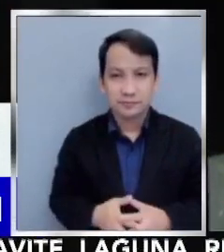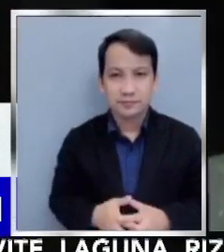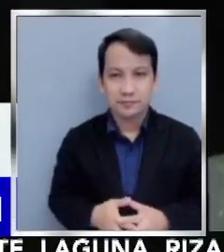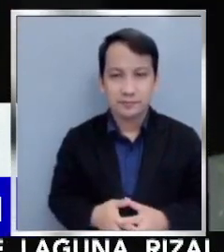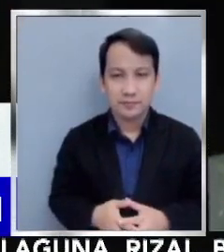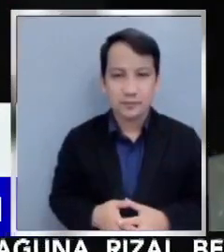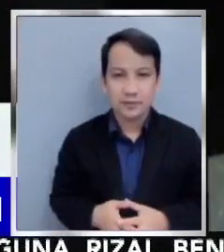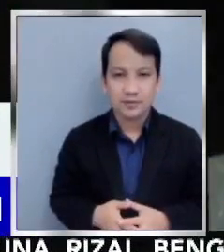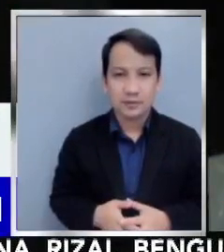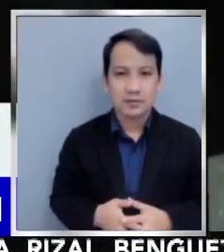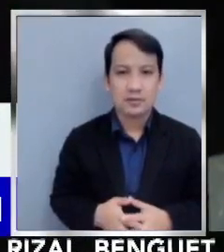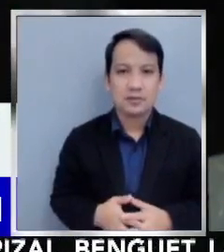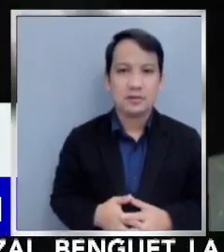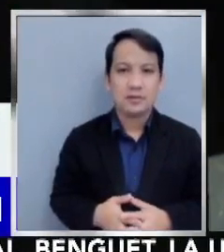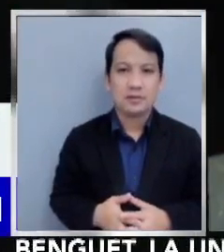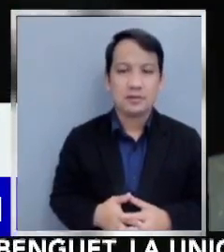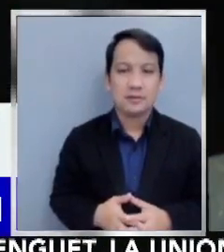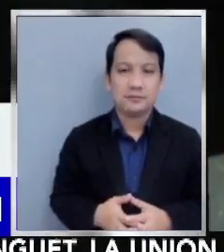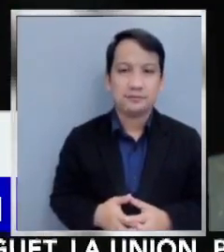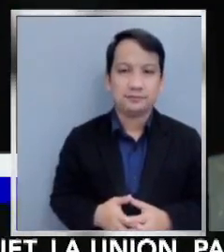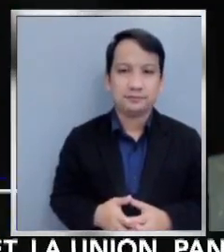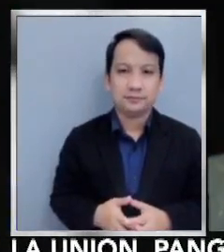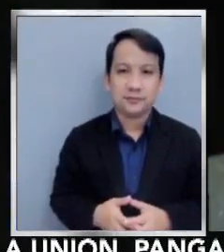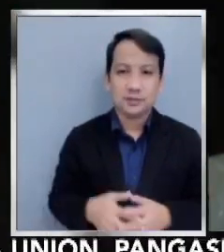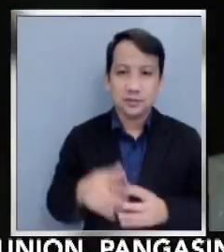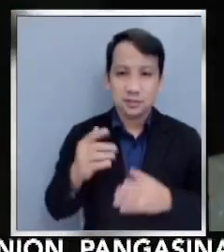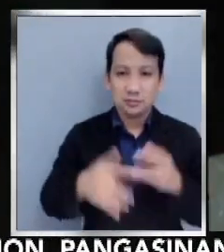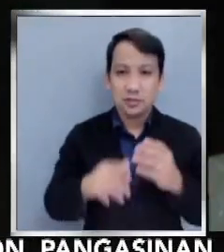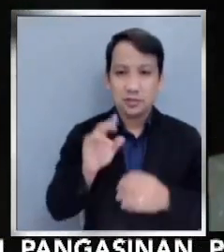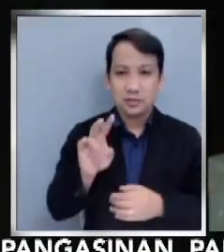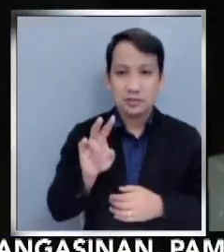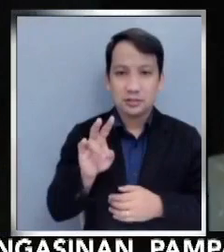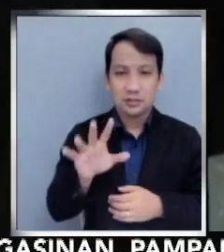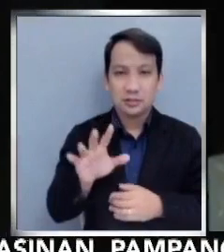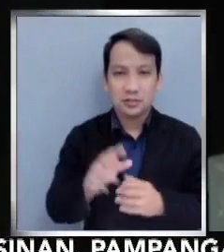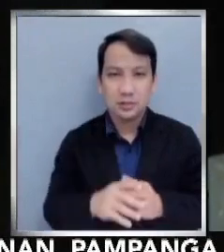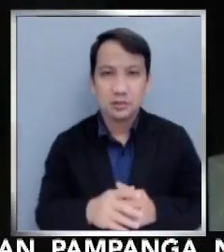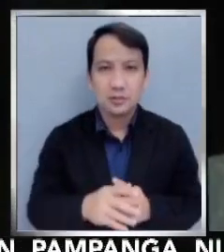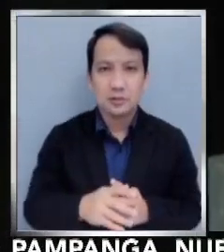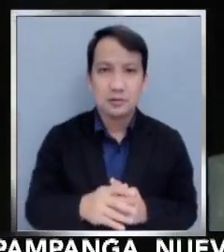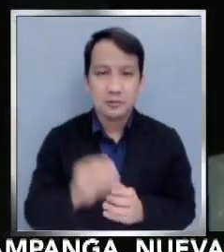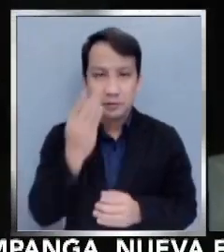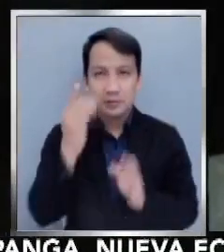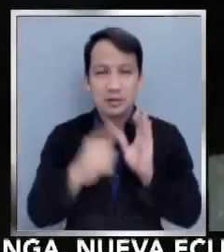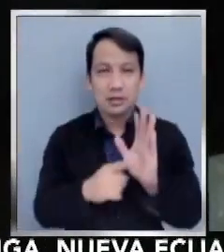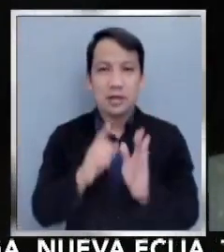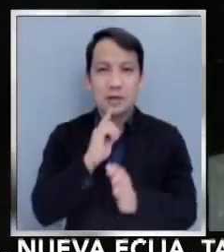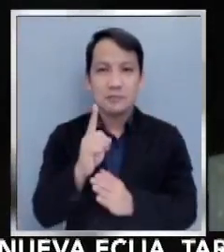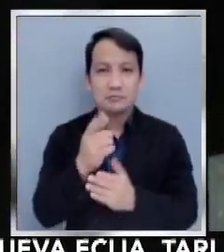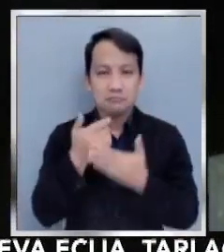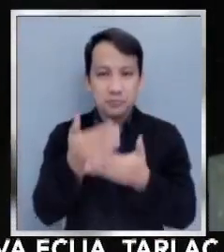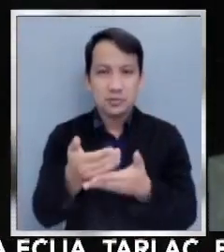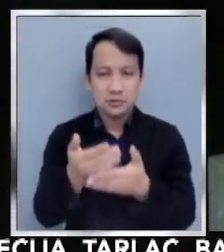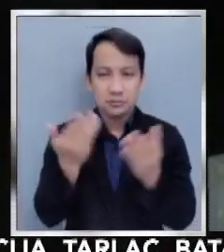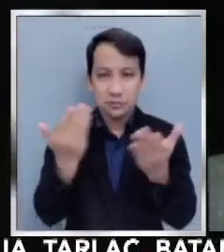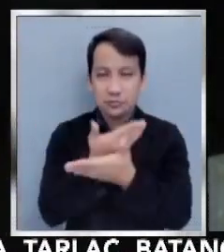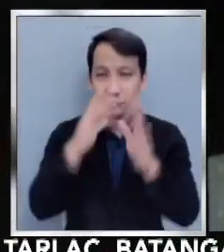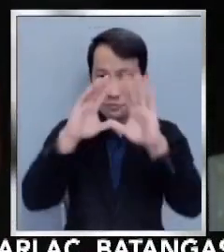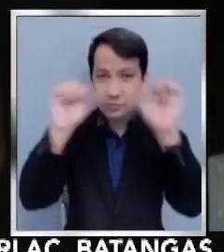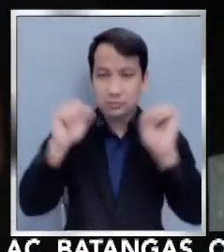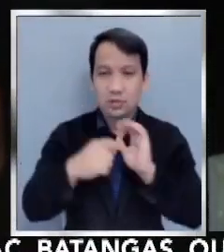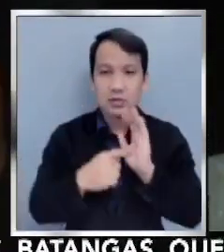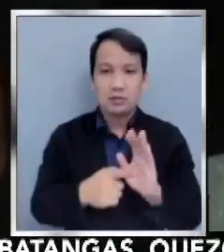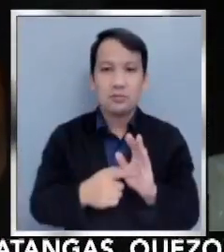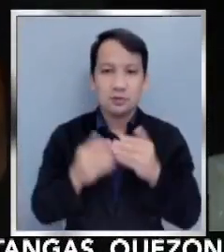Mel, sa selebrasyon ng 75th founding anniversary ng Philippine Air Force, hiling nila sa bagong administrasyon ang patuloy